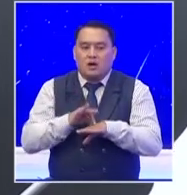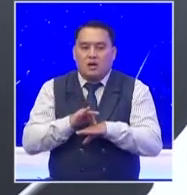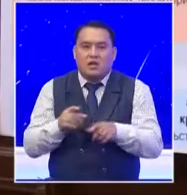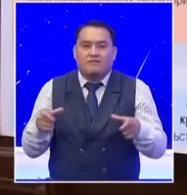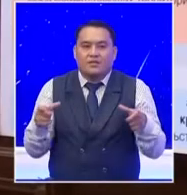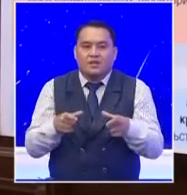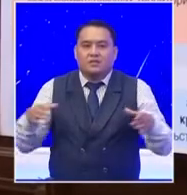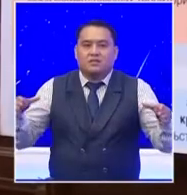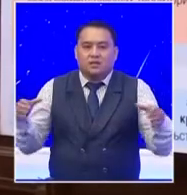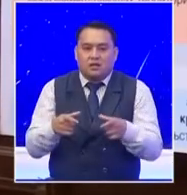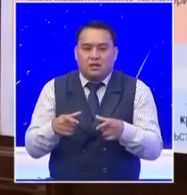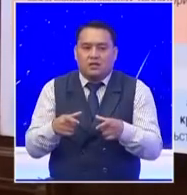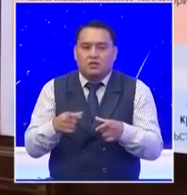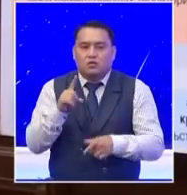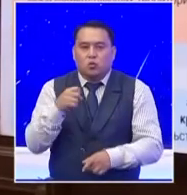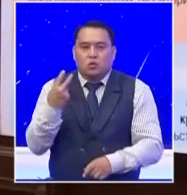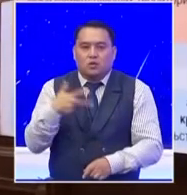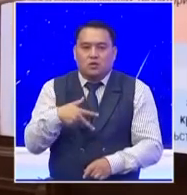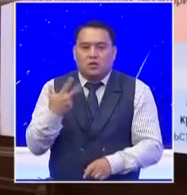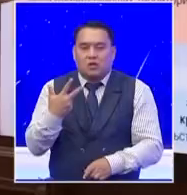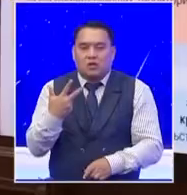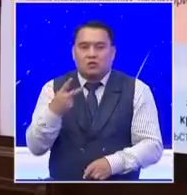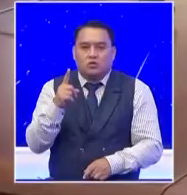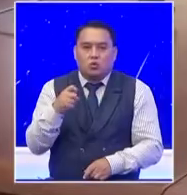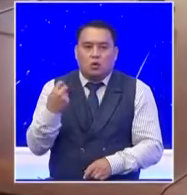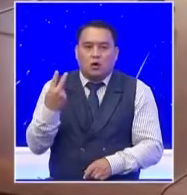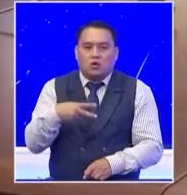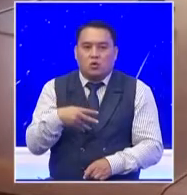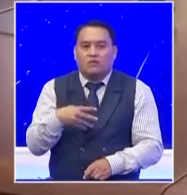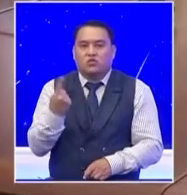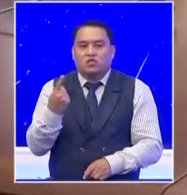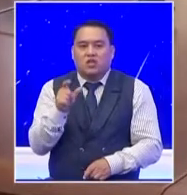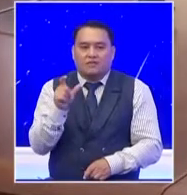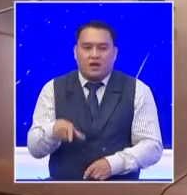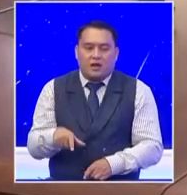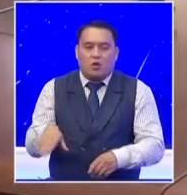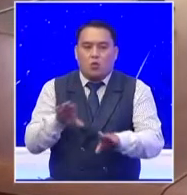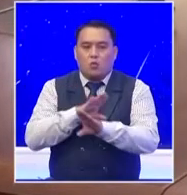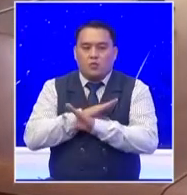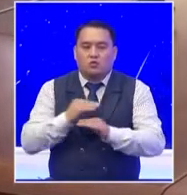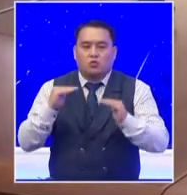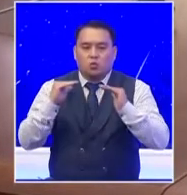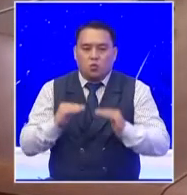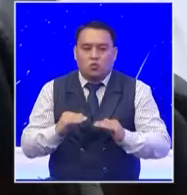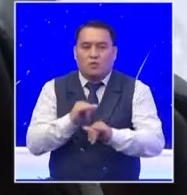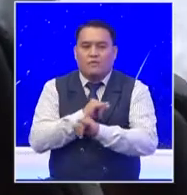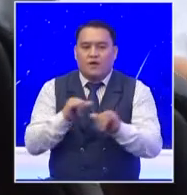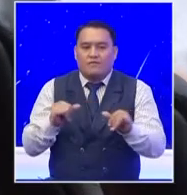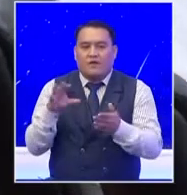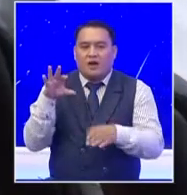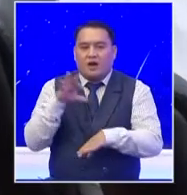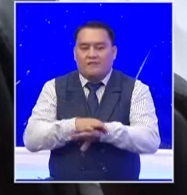отделениях снизилось со 133 до 41 человека. Летальность также пошла на спад. Увеличена